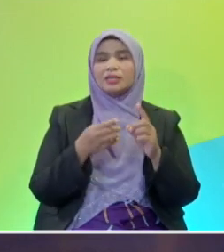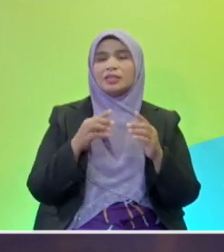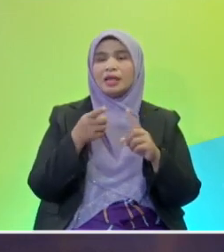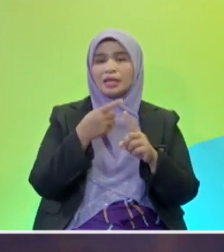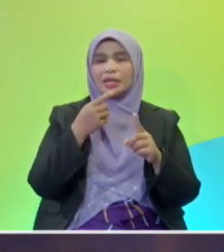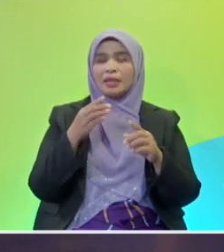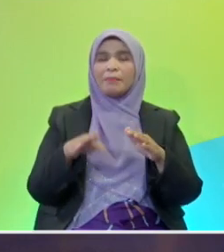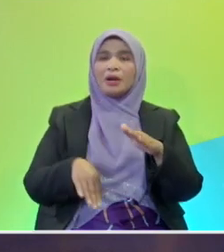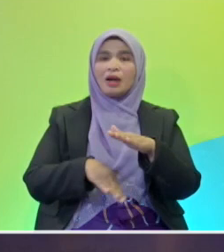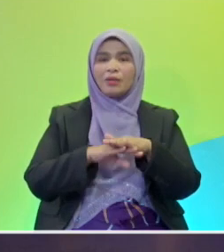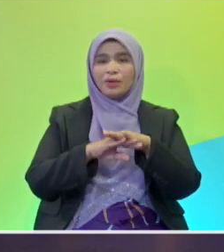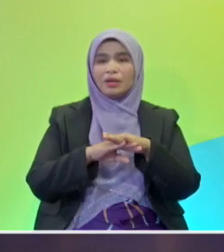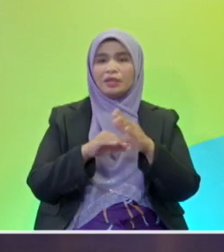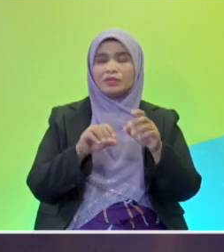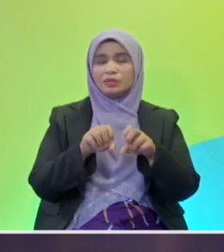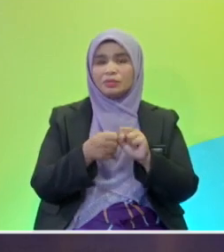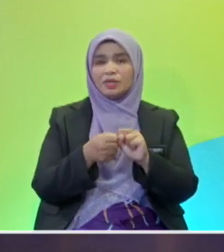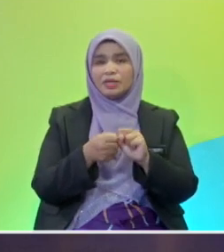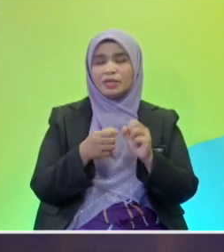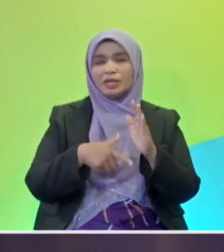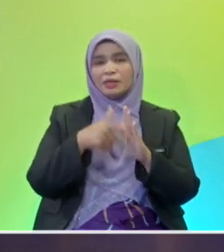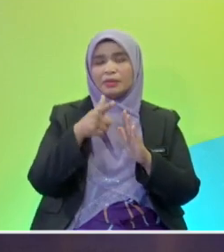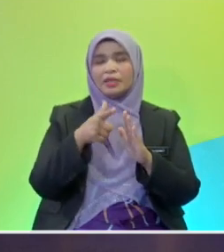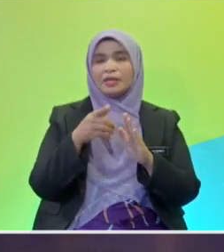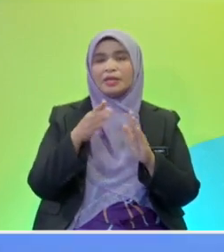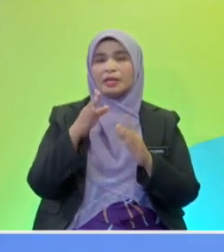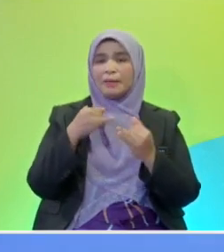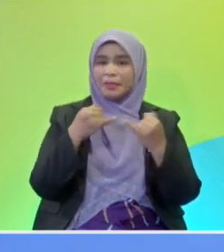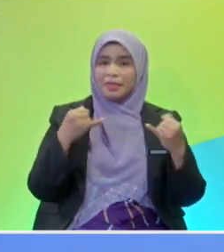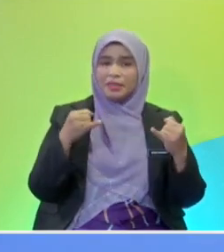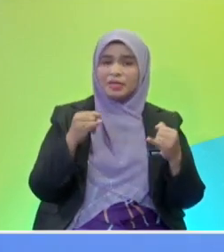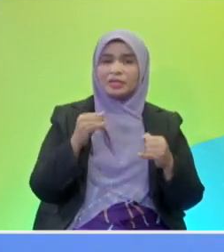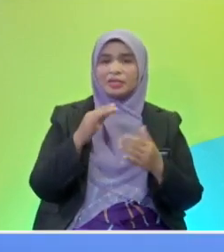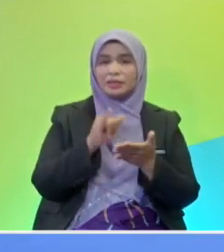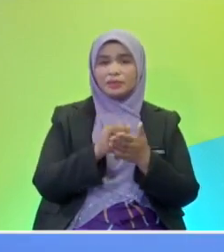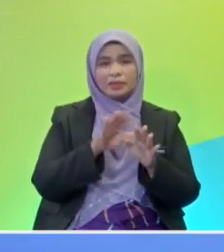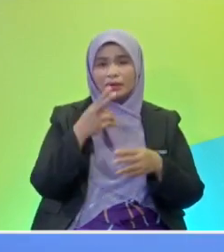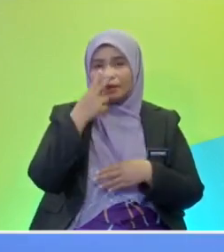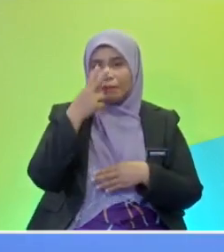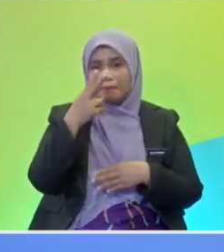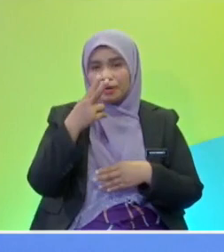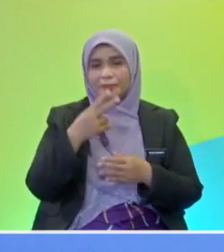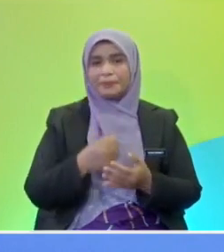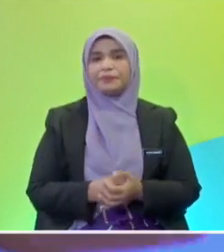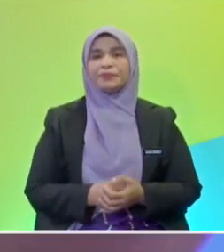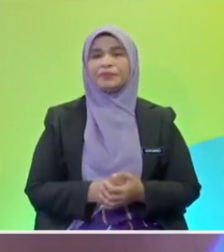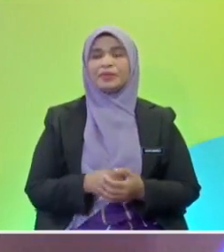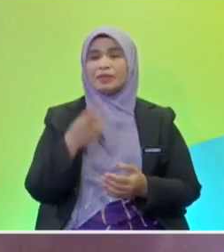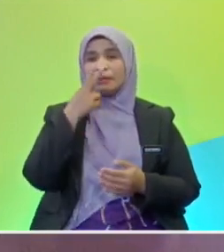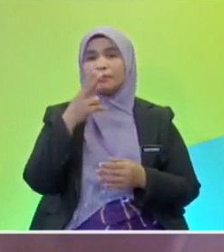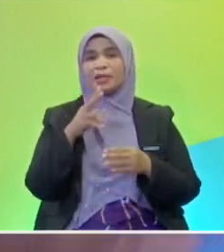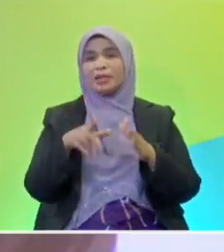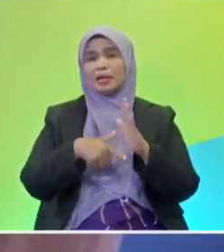bawah bawah supaya lebihan benedang tersebut tak nampak saya tarik dulu dia ke dari bawah naik ke